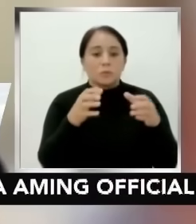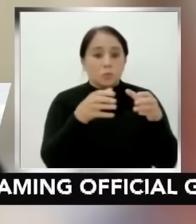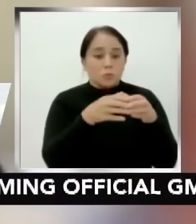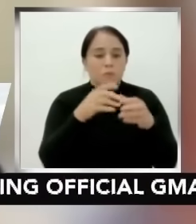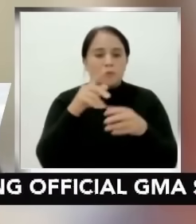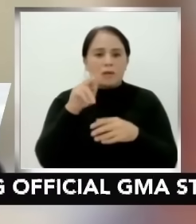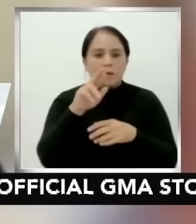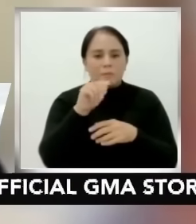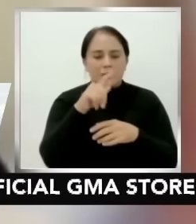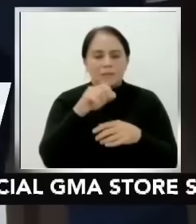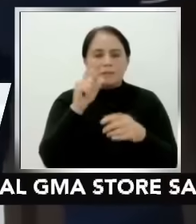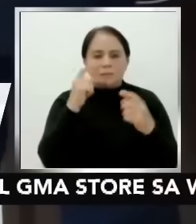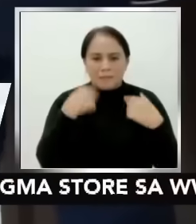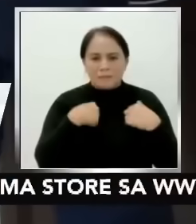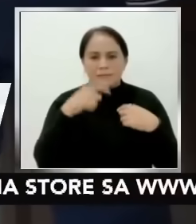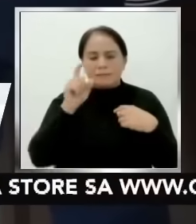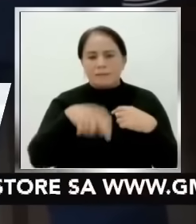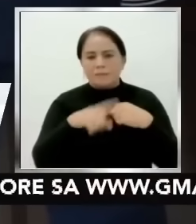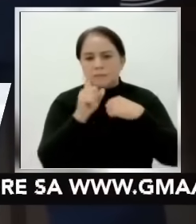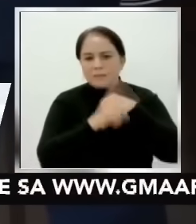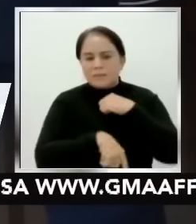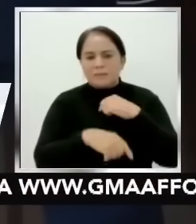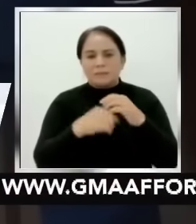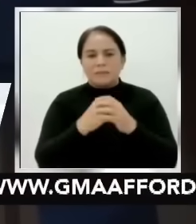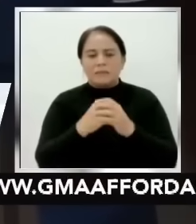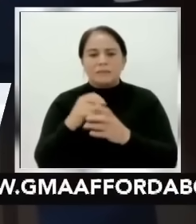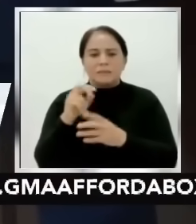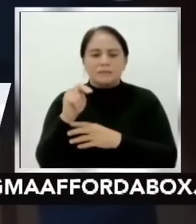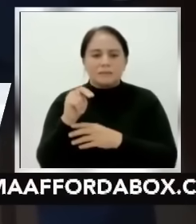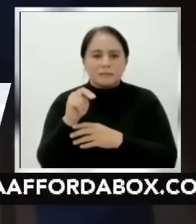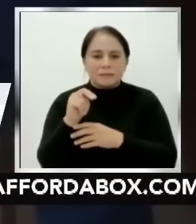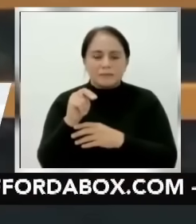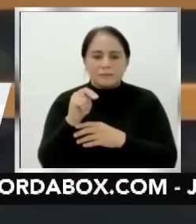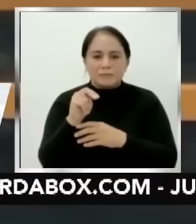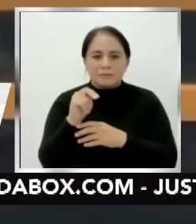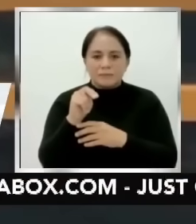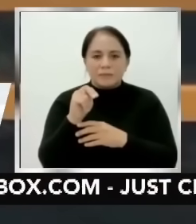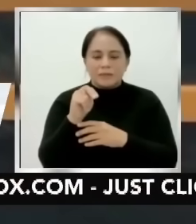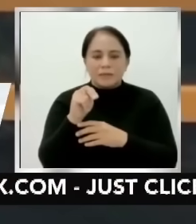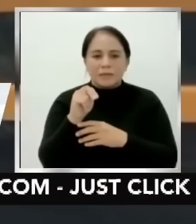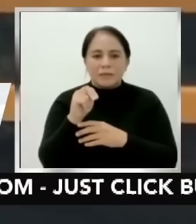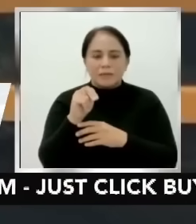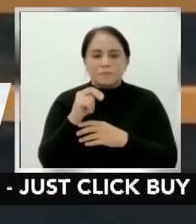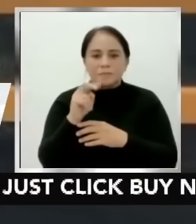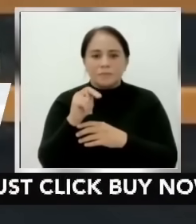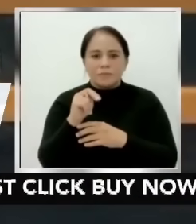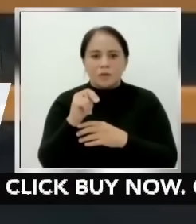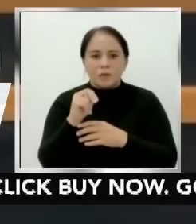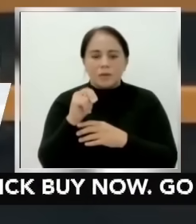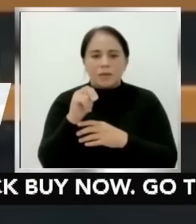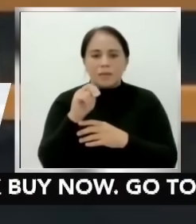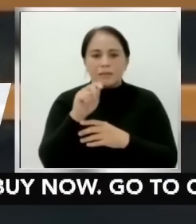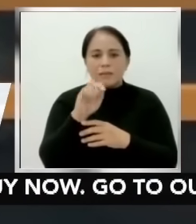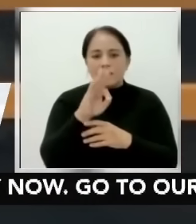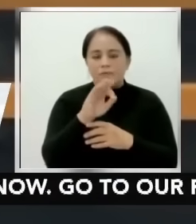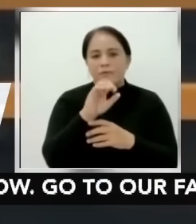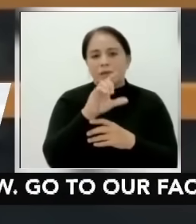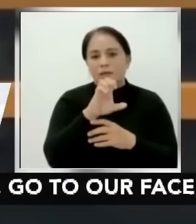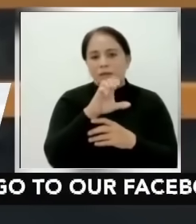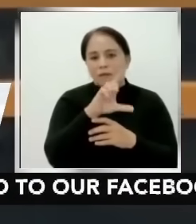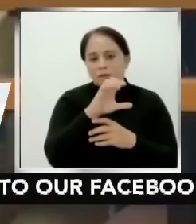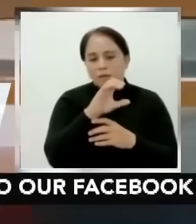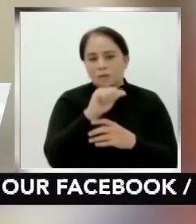managot at dapat buwagin na ang National Task Force to End Local Communist Armed Conflict o NTF-ELCAC na nag-organisa ng